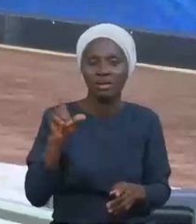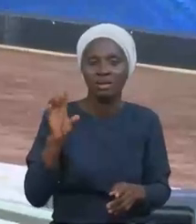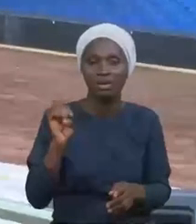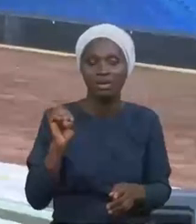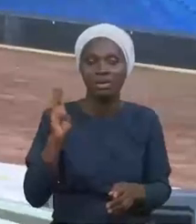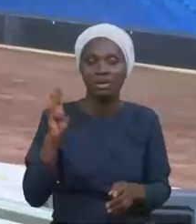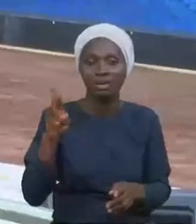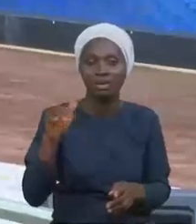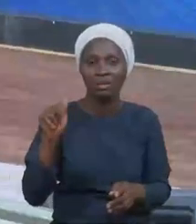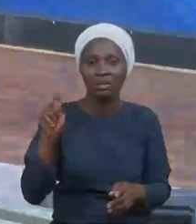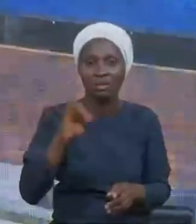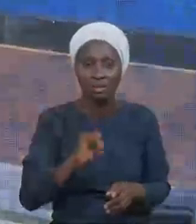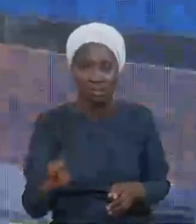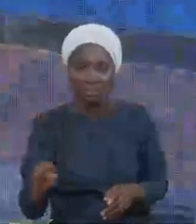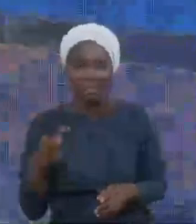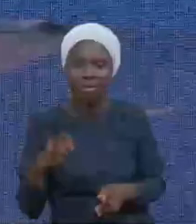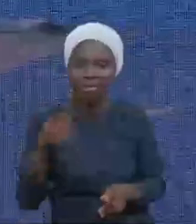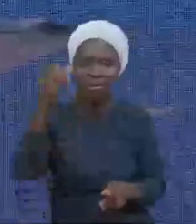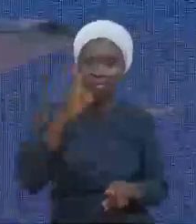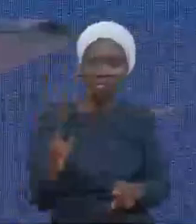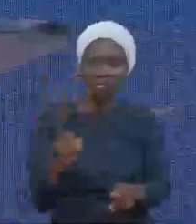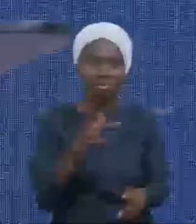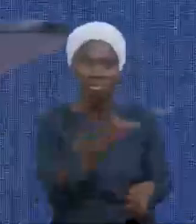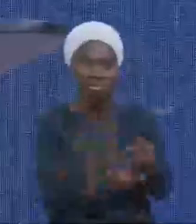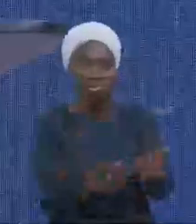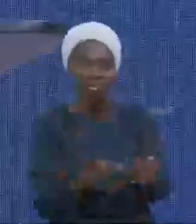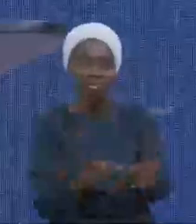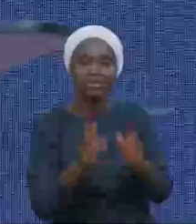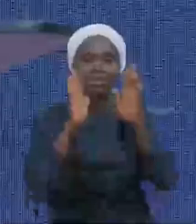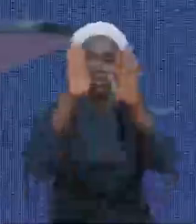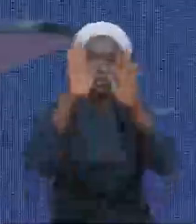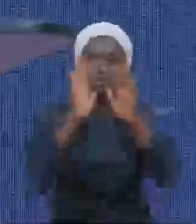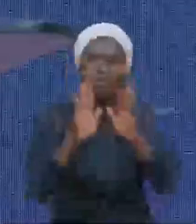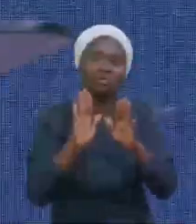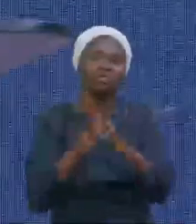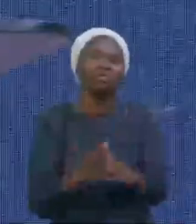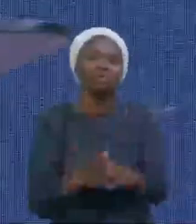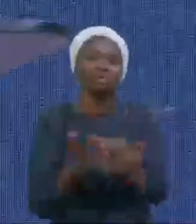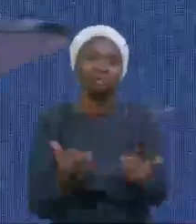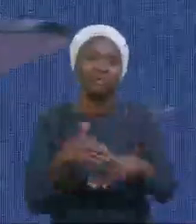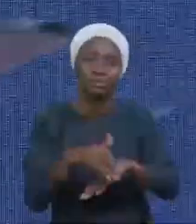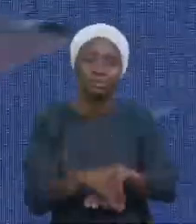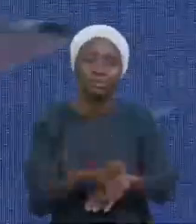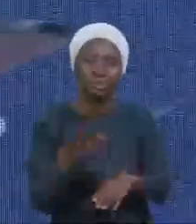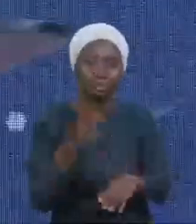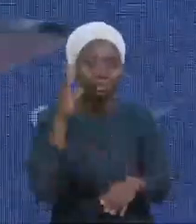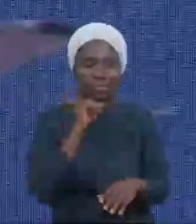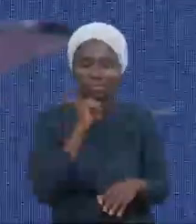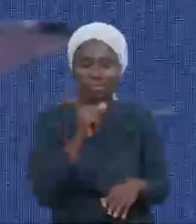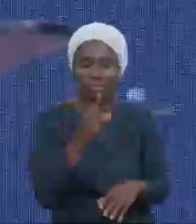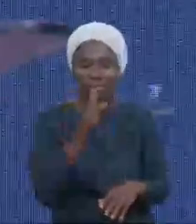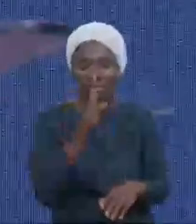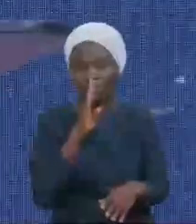de ces 2 ans, les prodiges de Dieu. Ce soir, tu ne seras pas exempté. Prie et